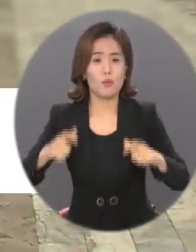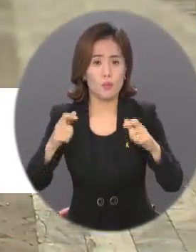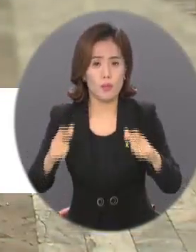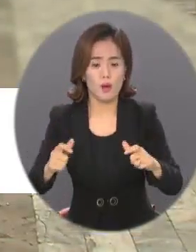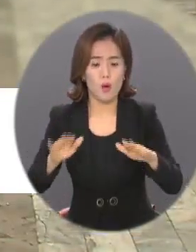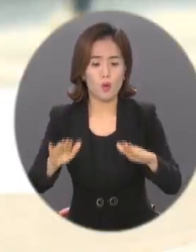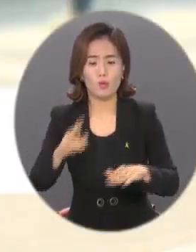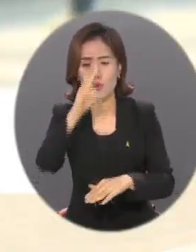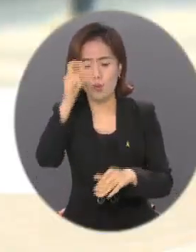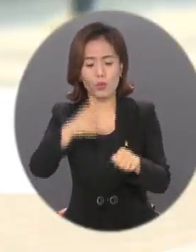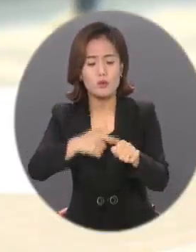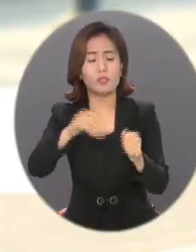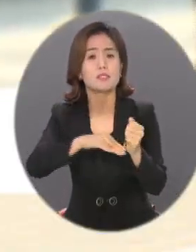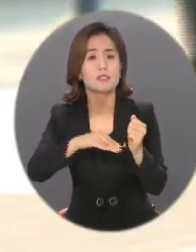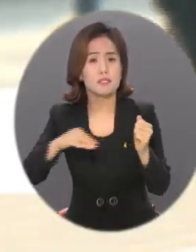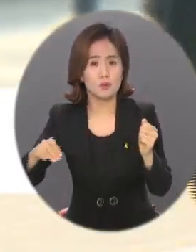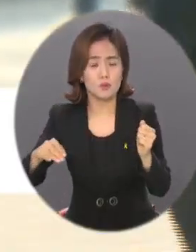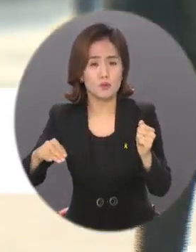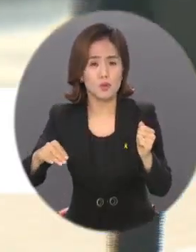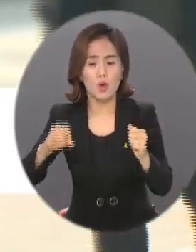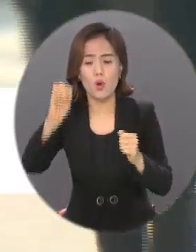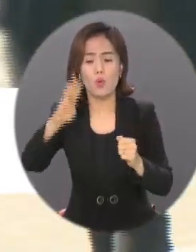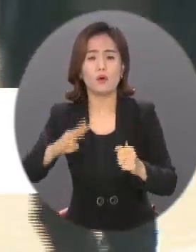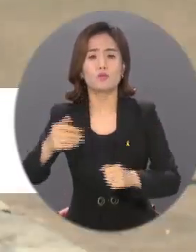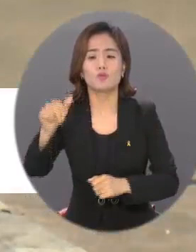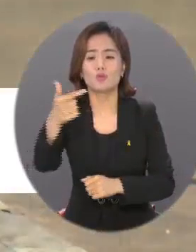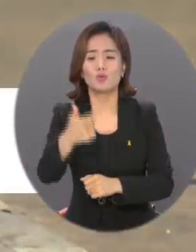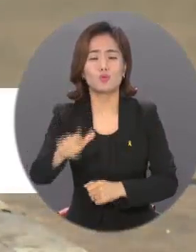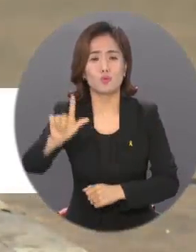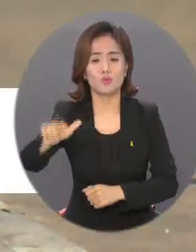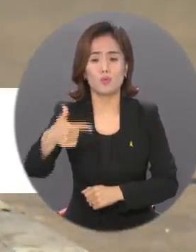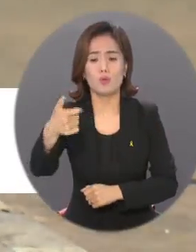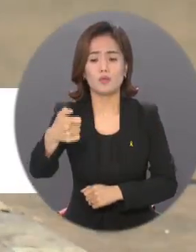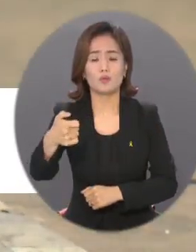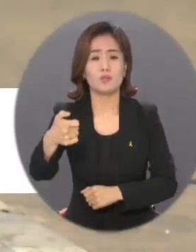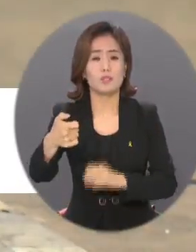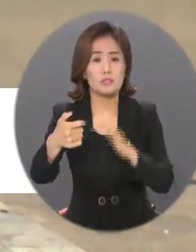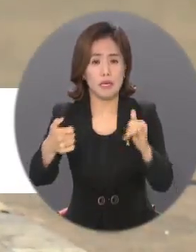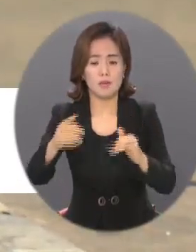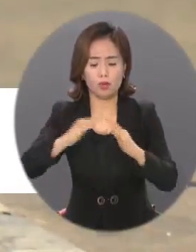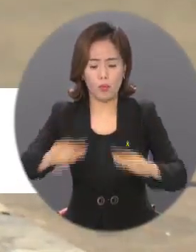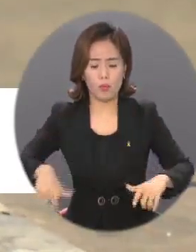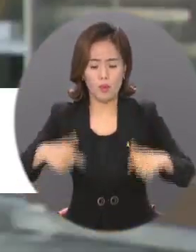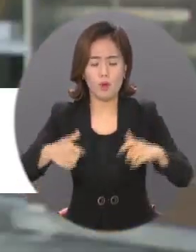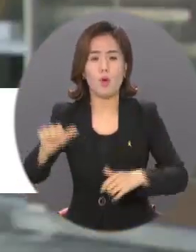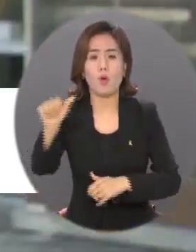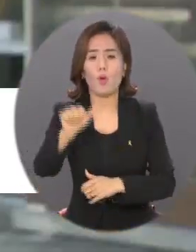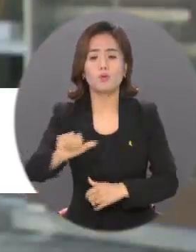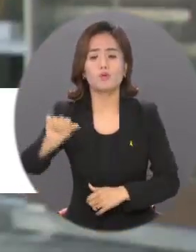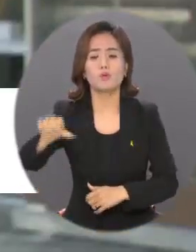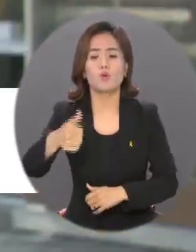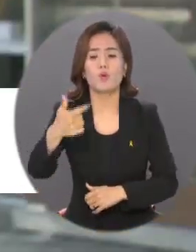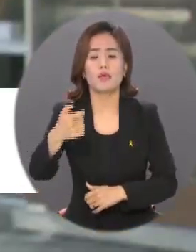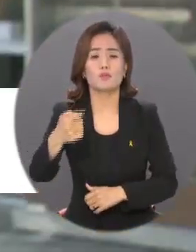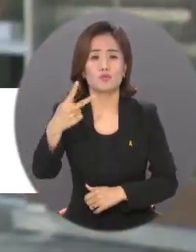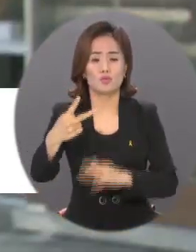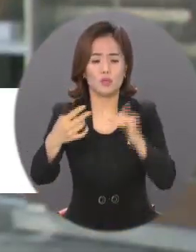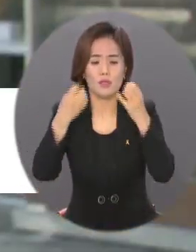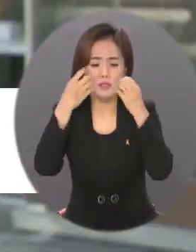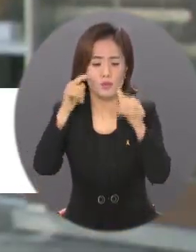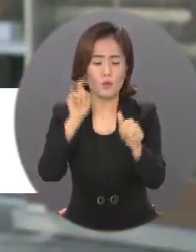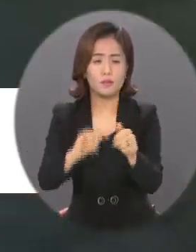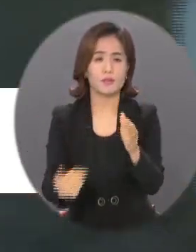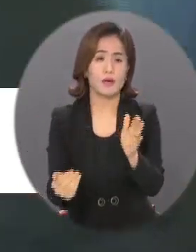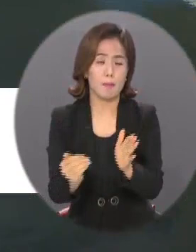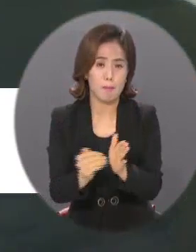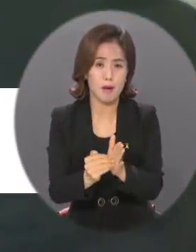따르면 오늘 오후 6시를 기준으로 광주는 6,650명, 전남은 5,562명의 신규